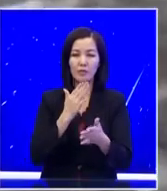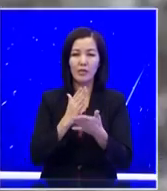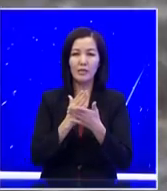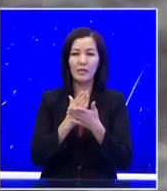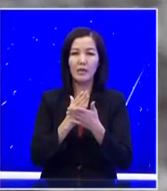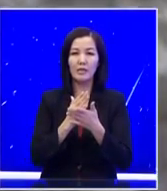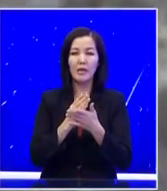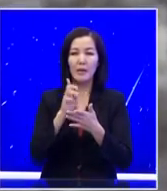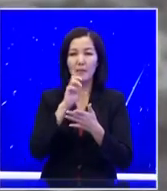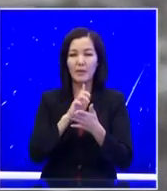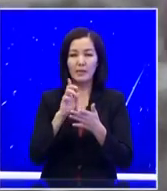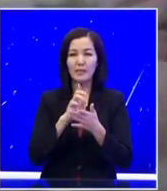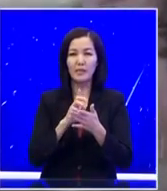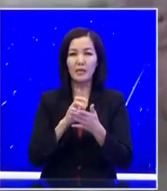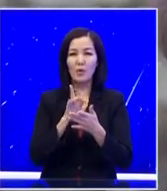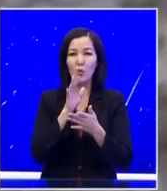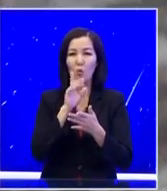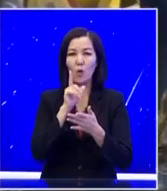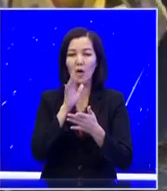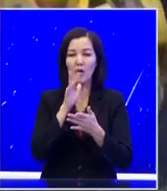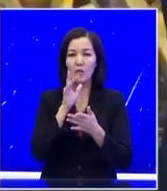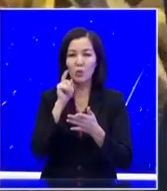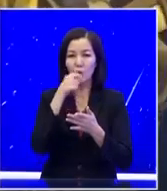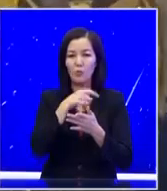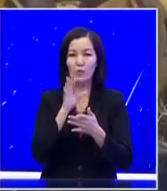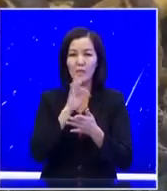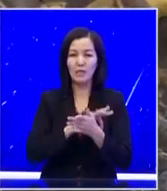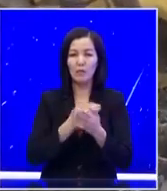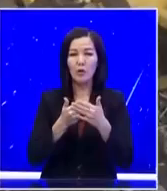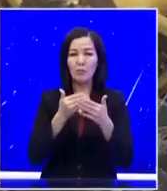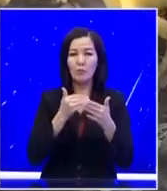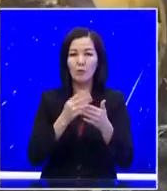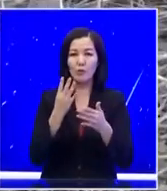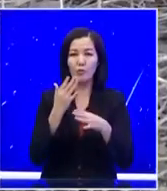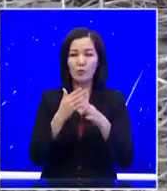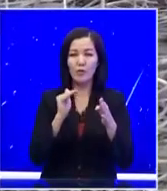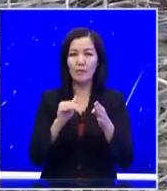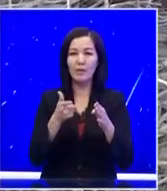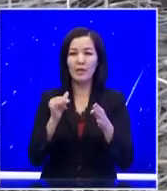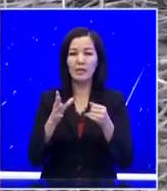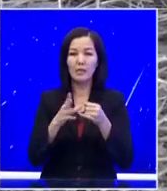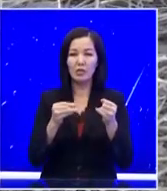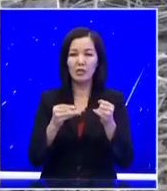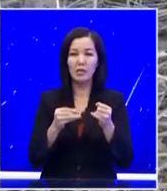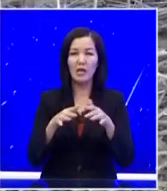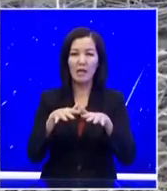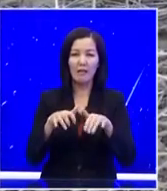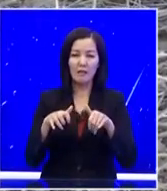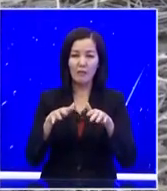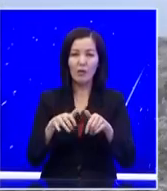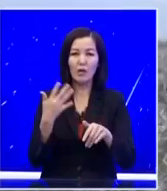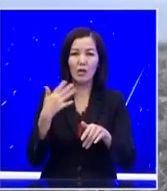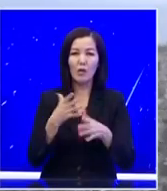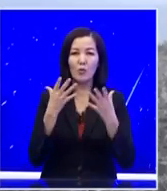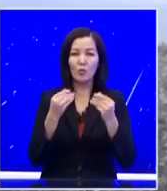Себебі жанар жағармайға уақыт үнемдеуге тиімді. Мәселен, бұрындары 4500 гектар жерді аударып тұрмалау үшін 50